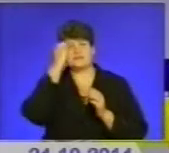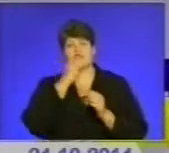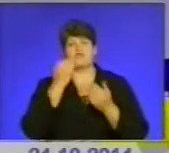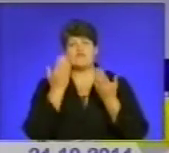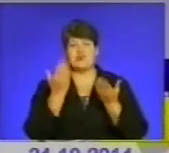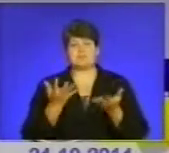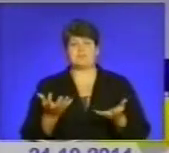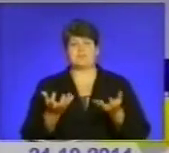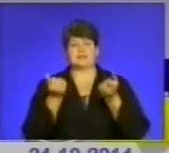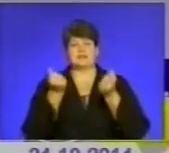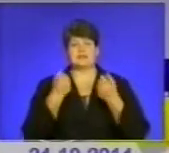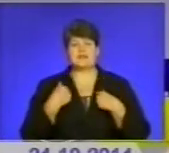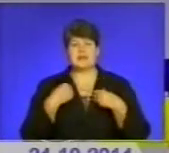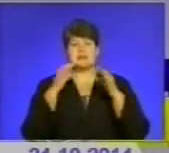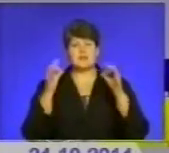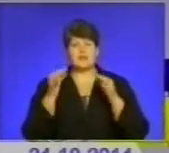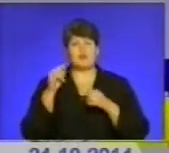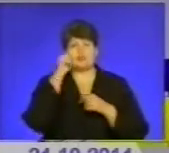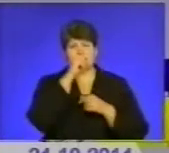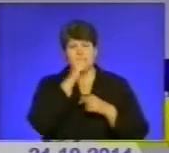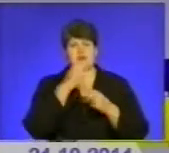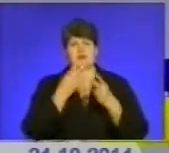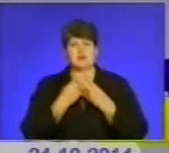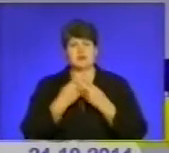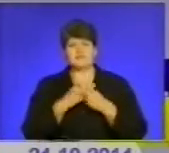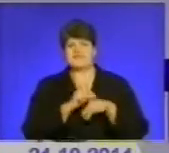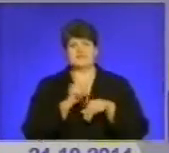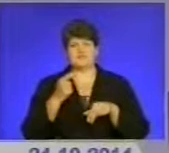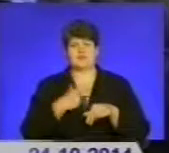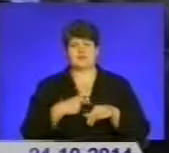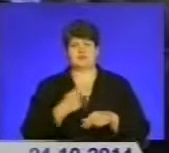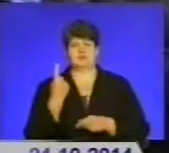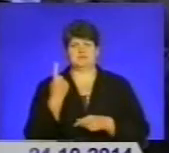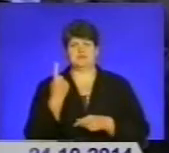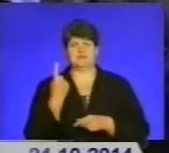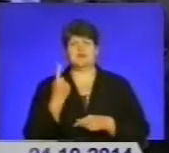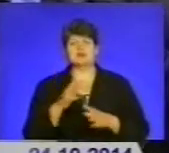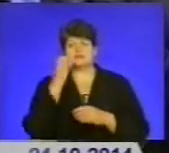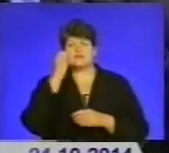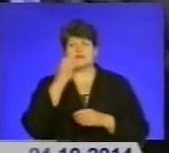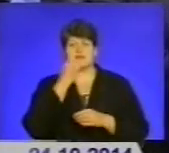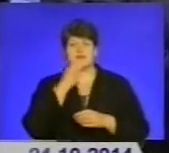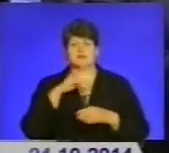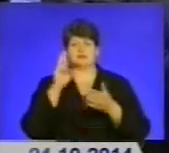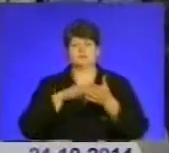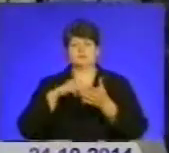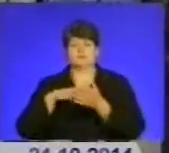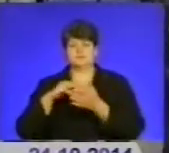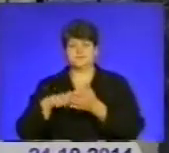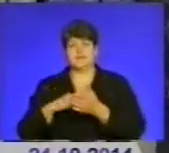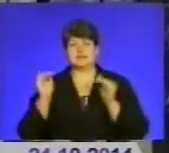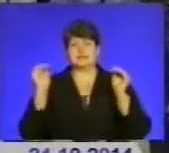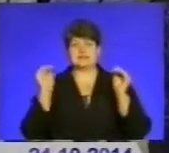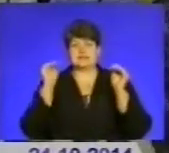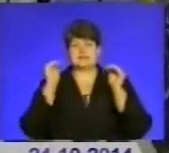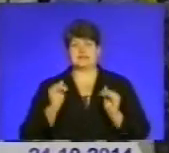підтримці я ніколи там за ґратами не відчувала себе самотньою. Завдяки санкціям країн Заходу та зниження ціни на